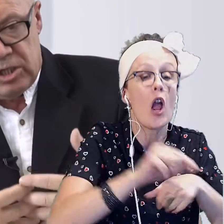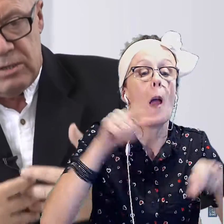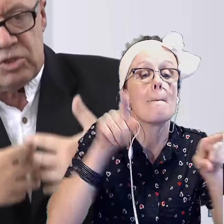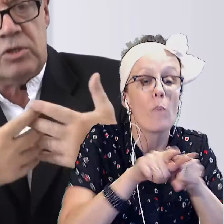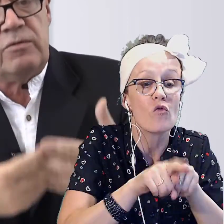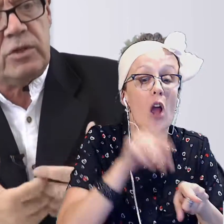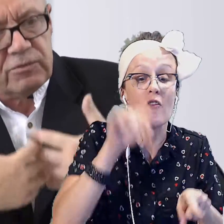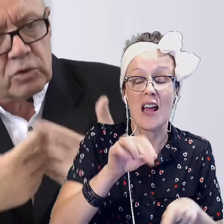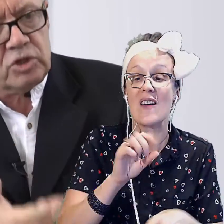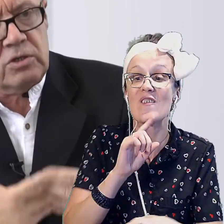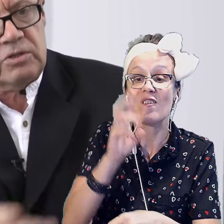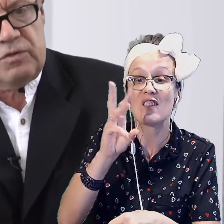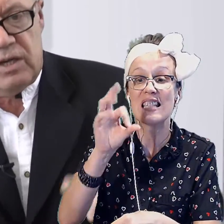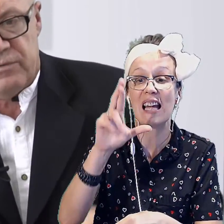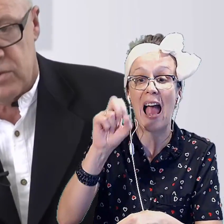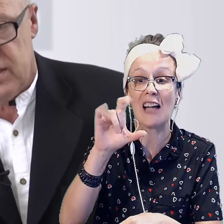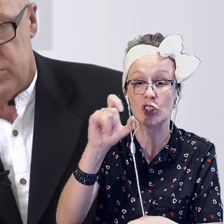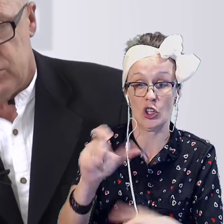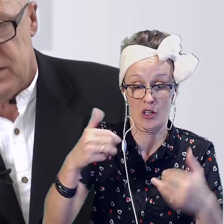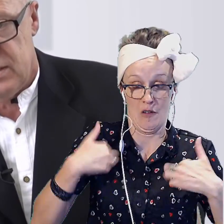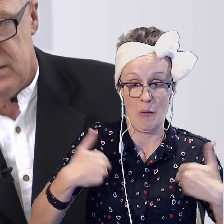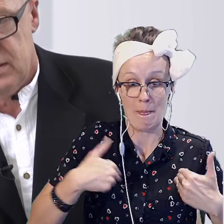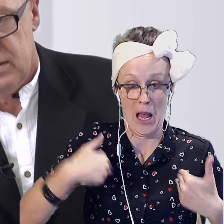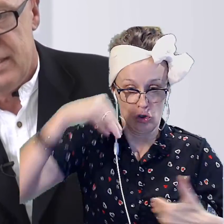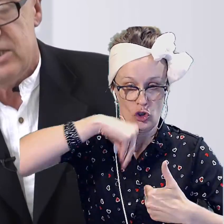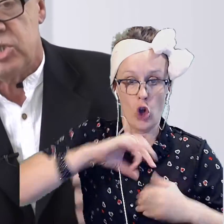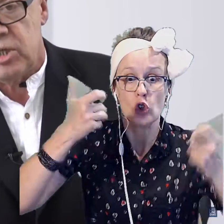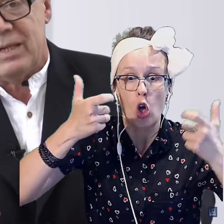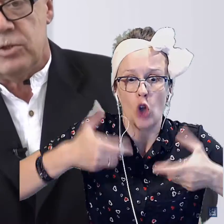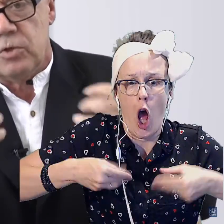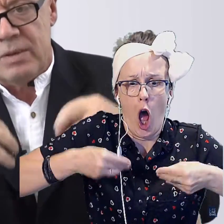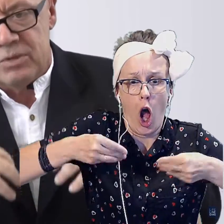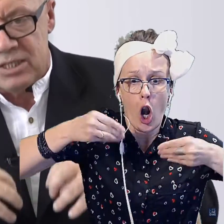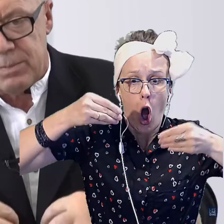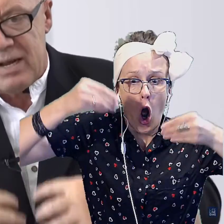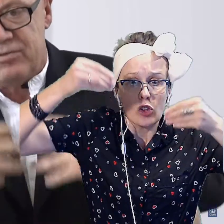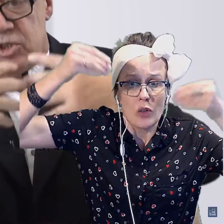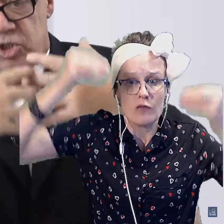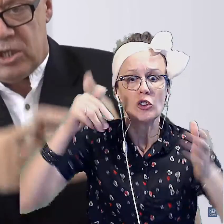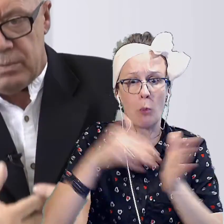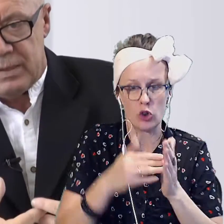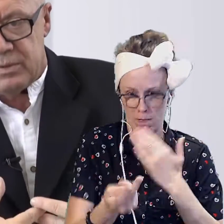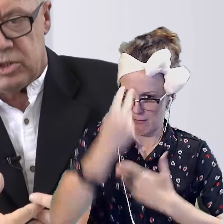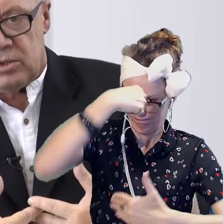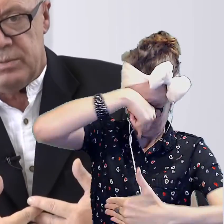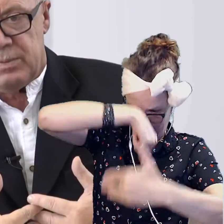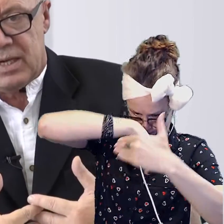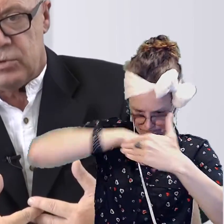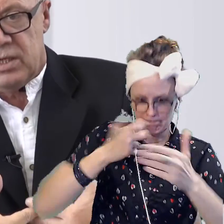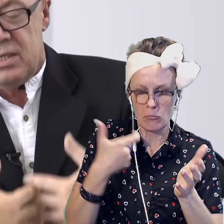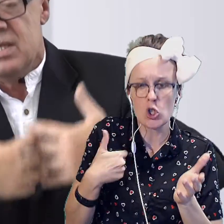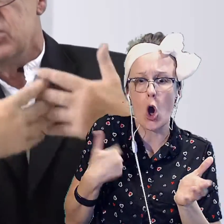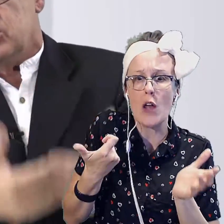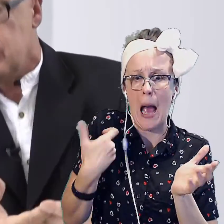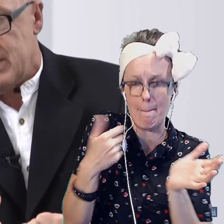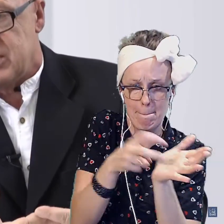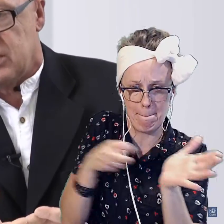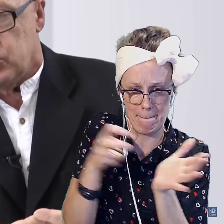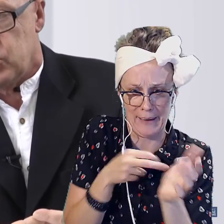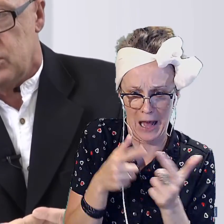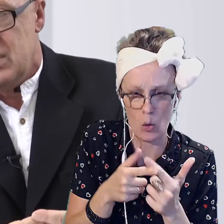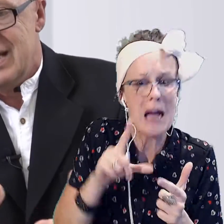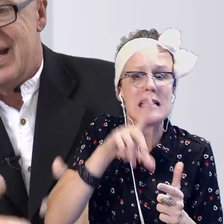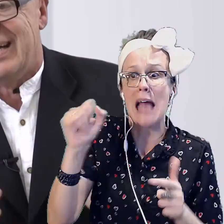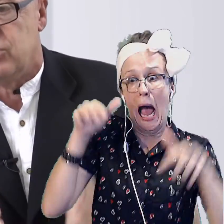wskaźnikiem że nowotwór się rozwija w organizmie i trzeba dogłębnie sprawdzić czego mam czego mi brakuje czego